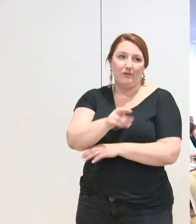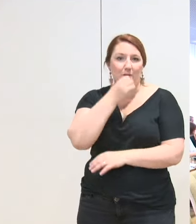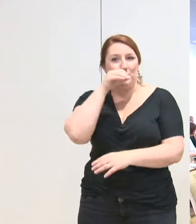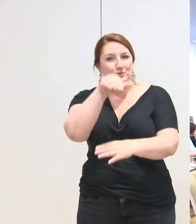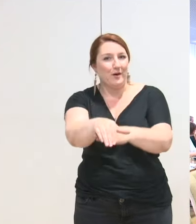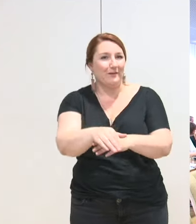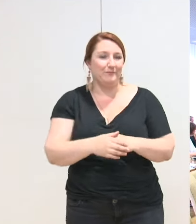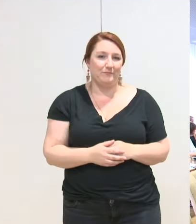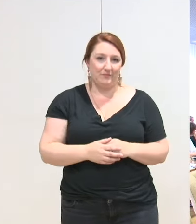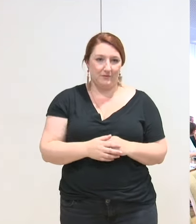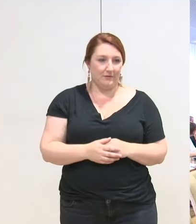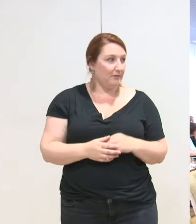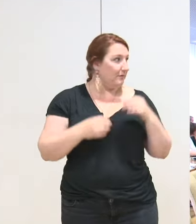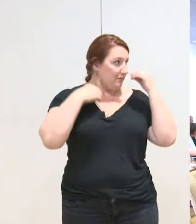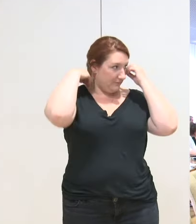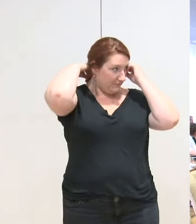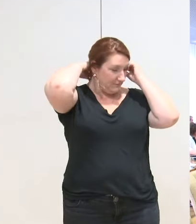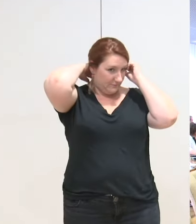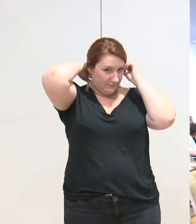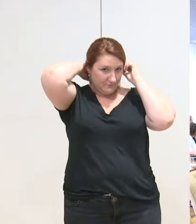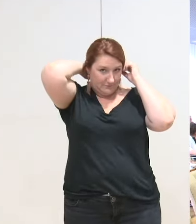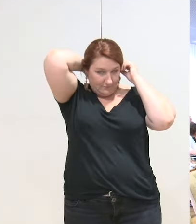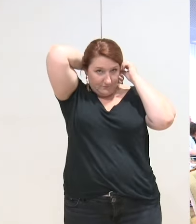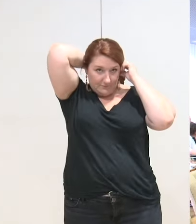soirée ça va faire bon bout de la